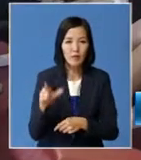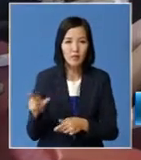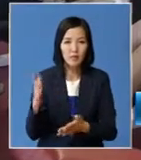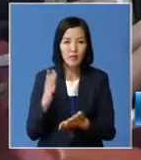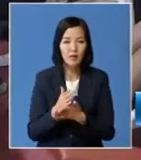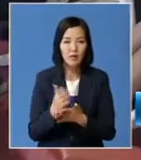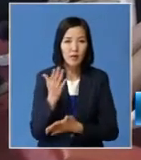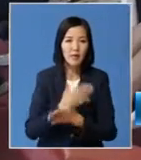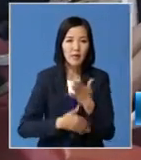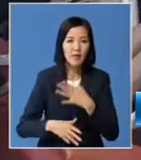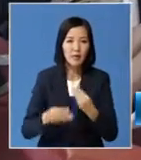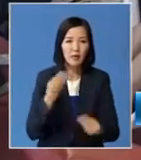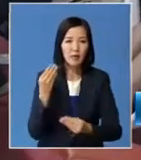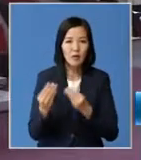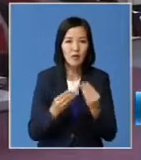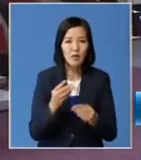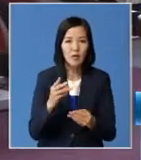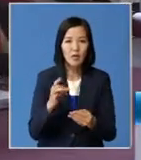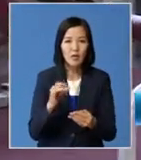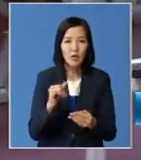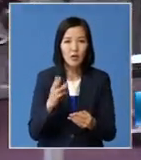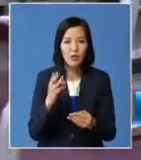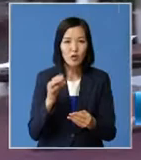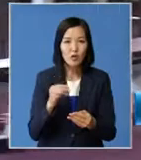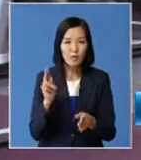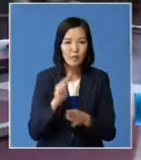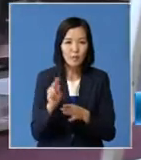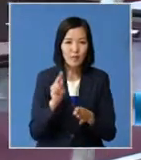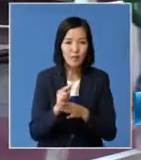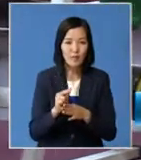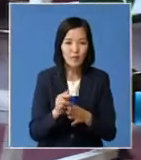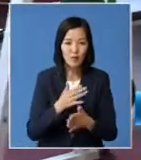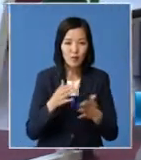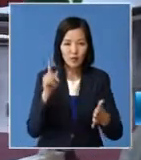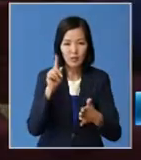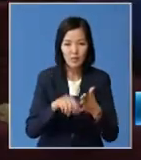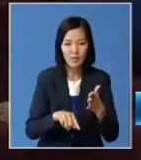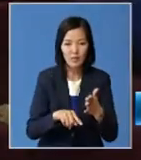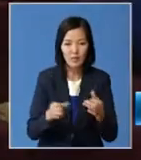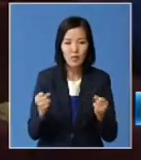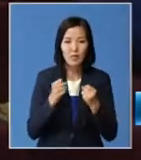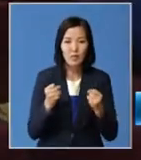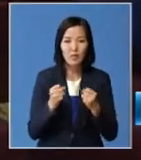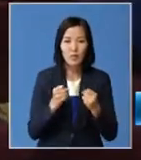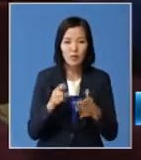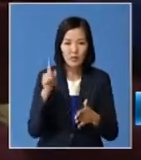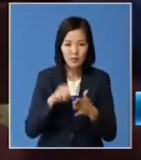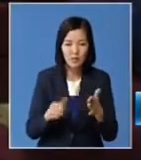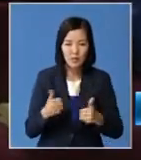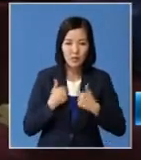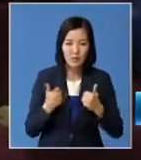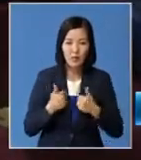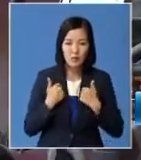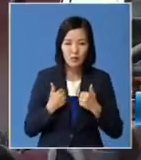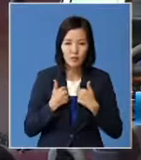бірі паралимпиада ойындарының жүлдегері Раушан Қойшыбаева. Бапкерлері жолына үмітпен қарап отыр. Спортшы да сол сенім үдесінен шығып жеңімпаз